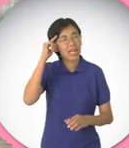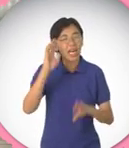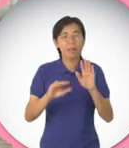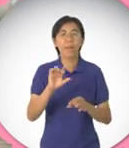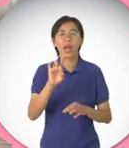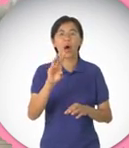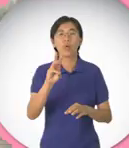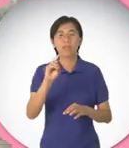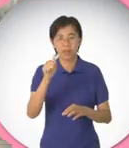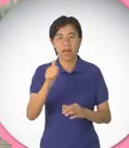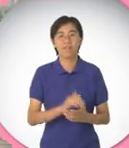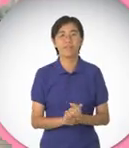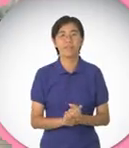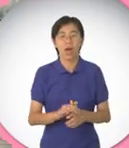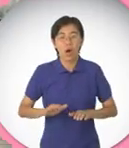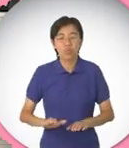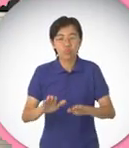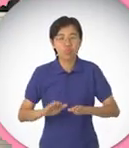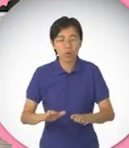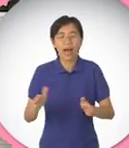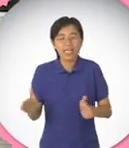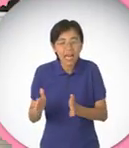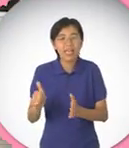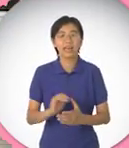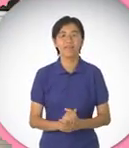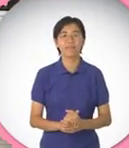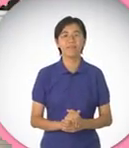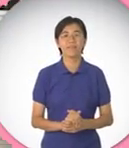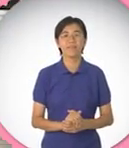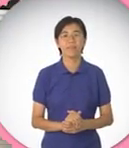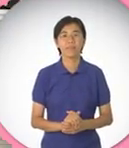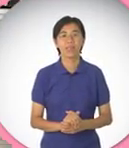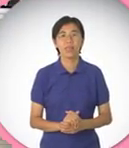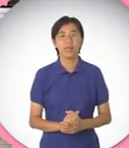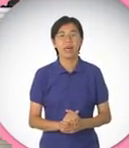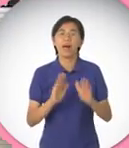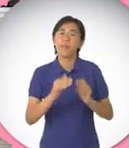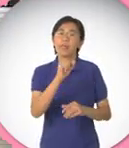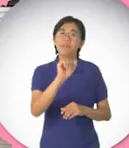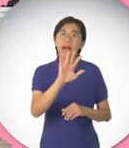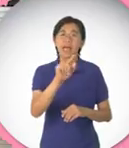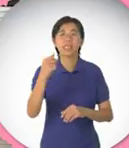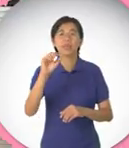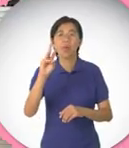คะแล้วก็คลึงให้สั้นลงนะคะประมาณ15 16นิ้วอะไรเงี้ยเป็นความยาว